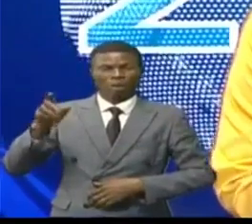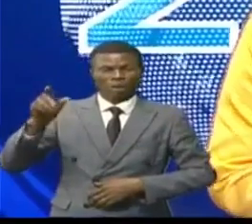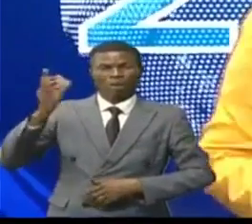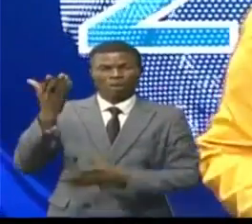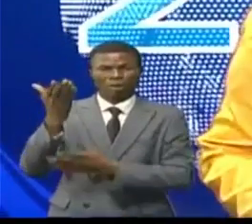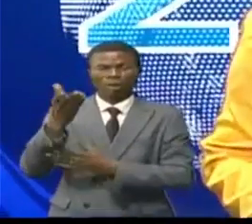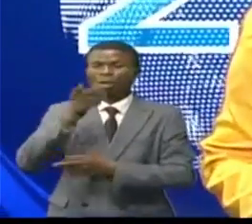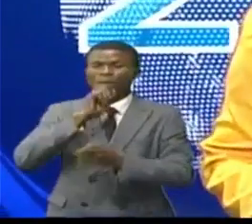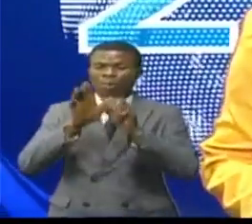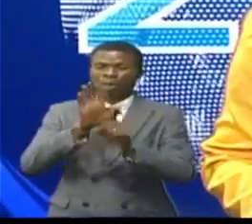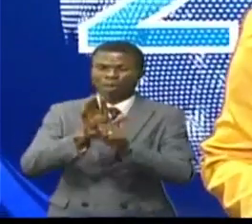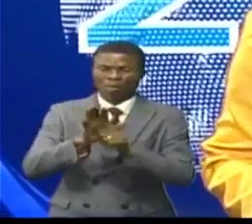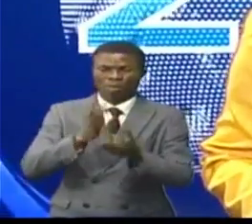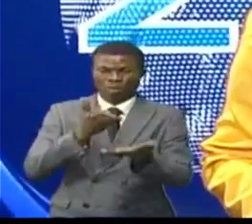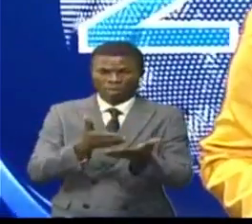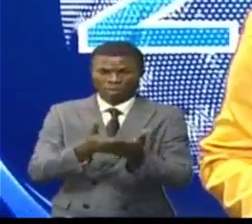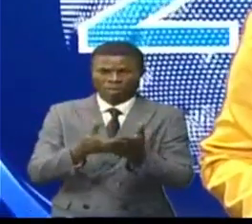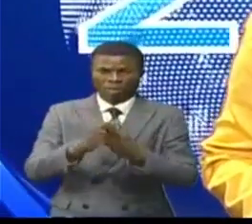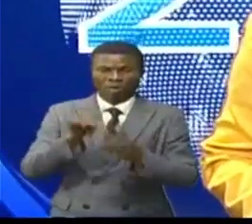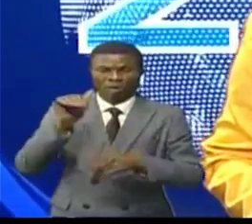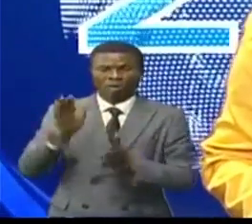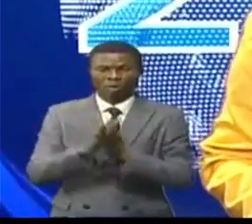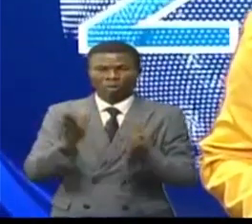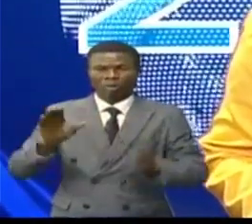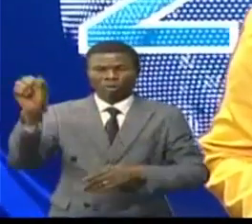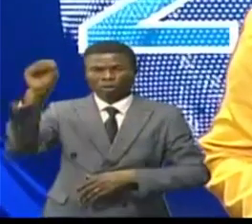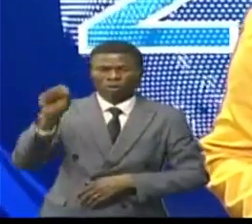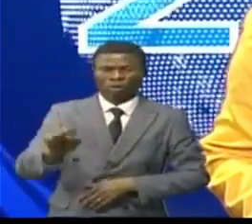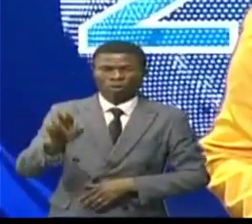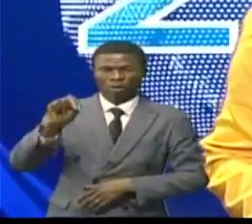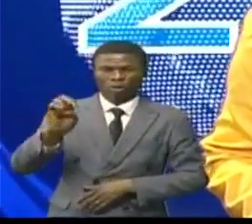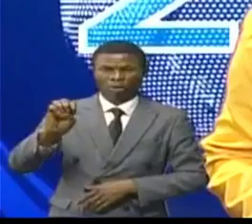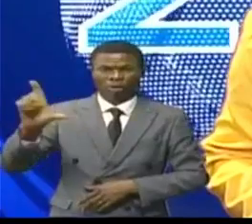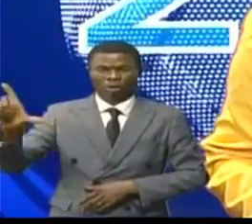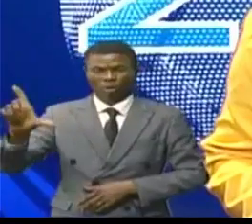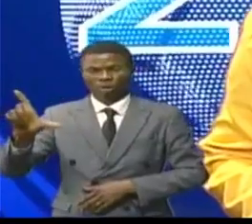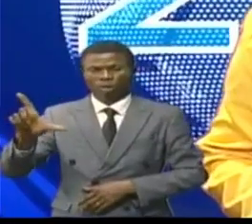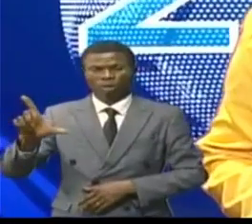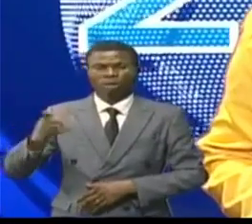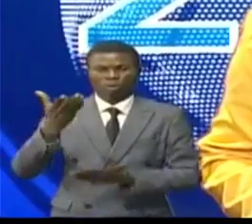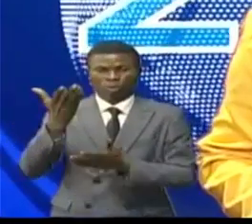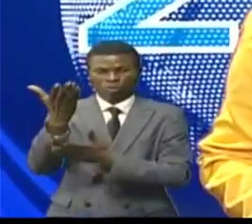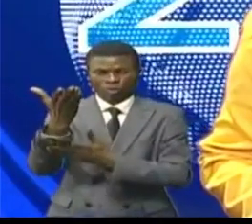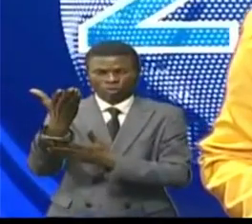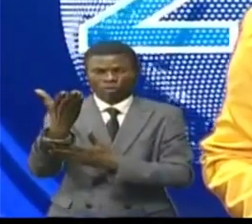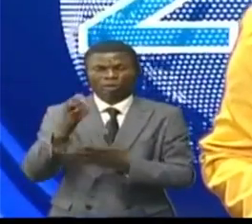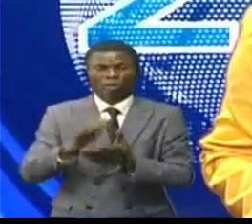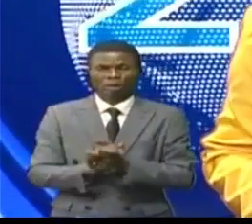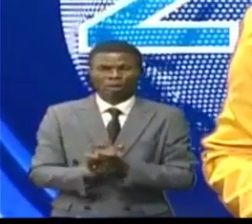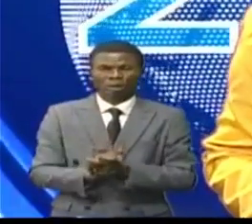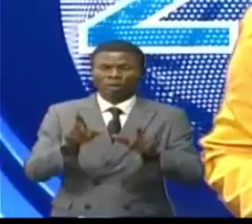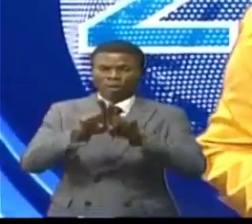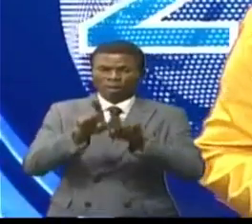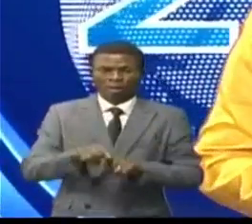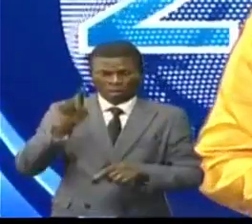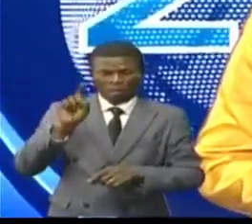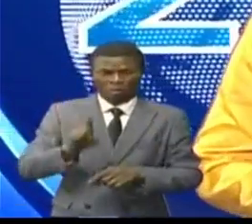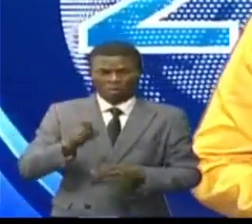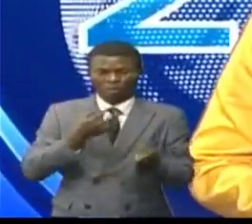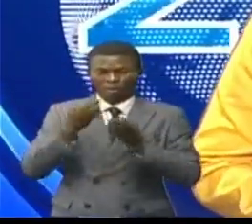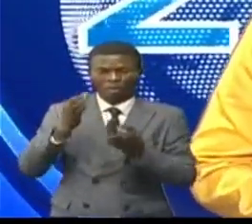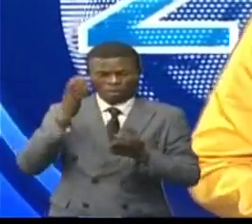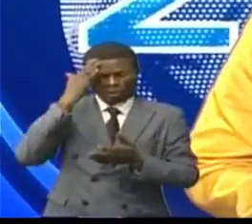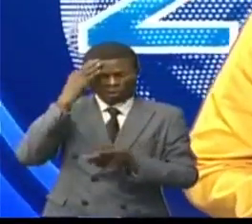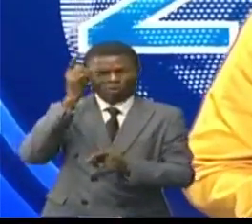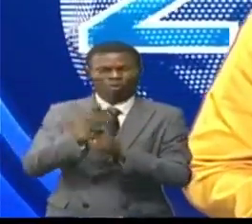longuement échangé à ce sujet avec le directeur général de la SNEL-SA, Jean Bosco Kanyombo. Yvette Makoutima et Dichala